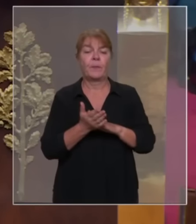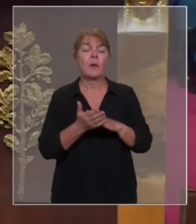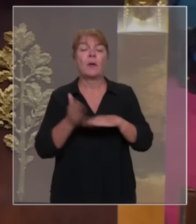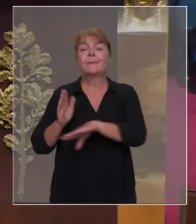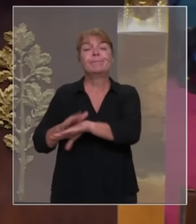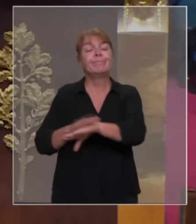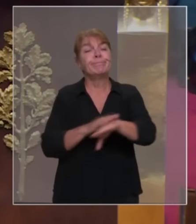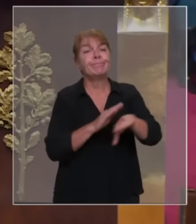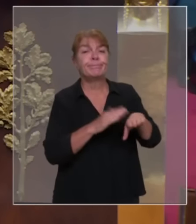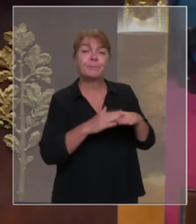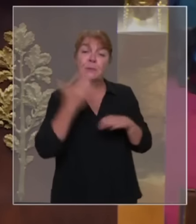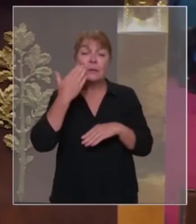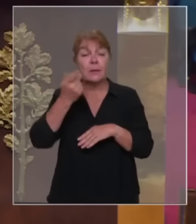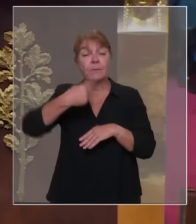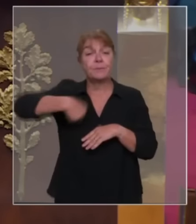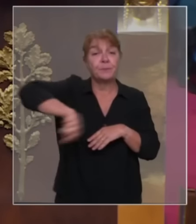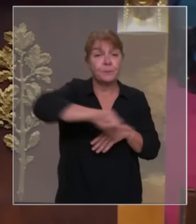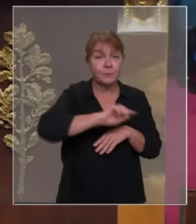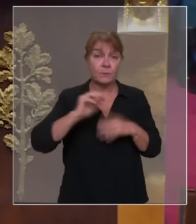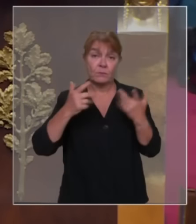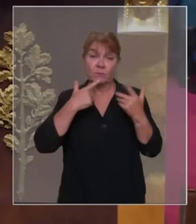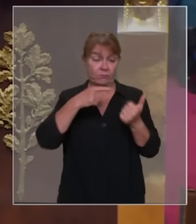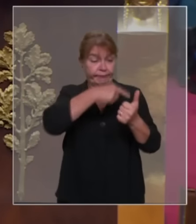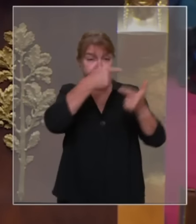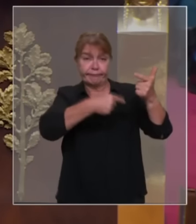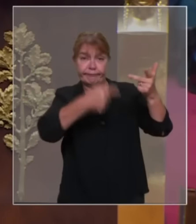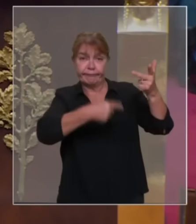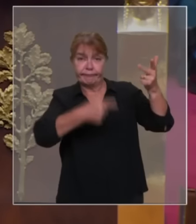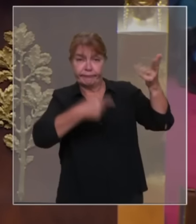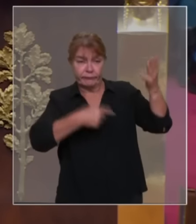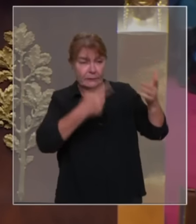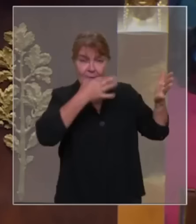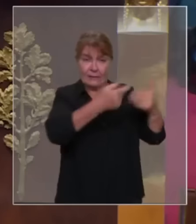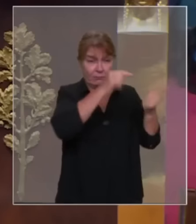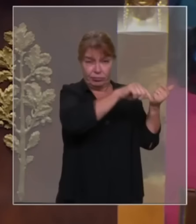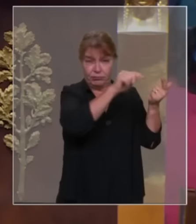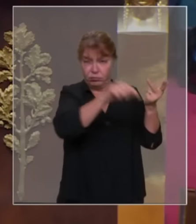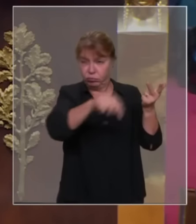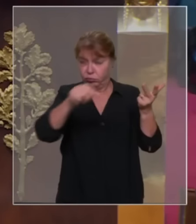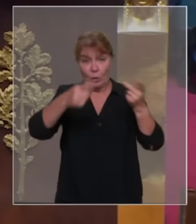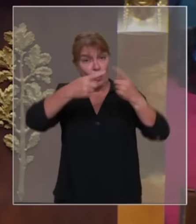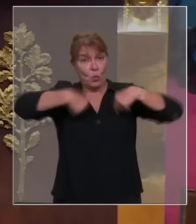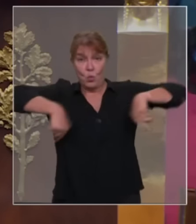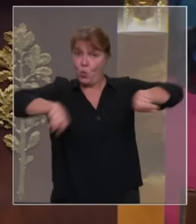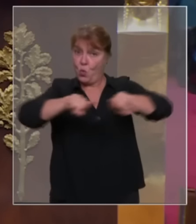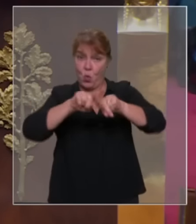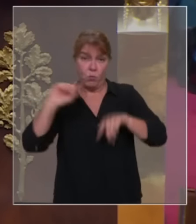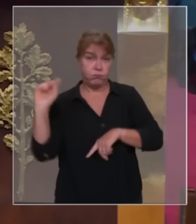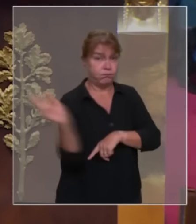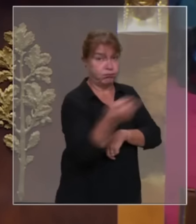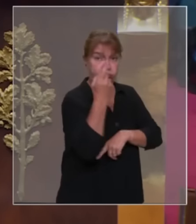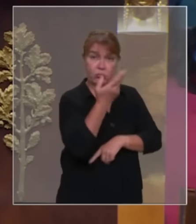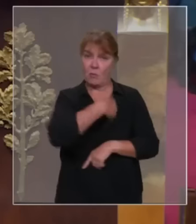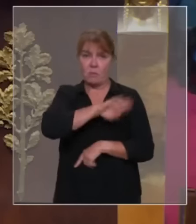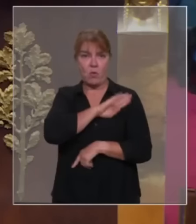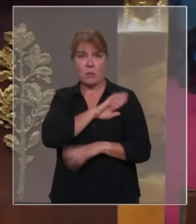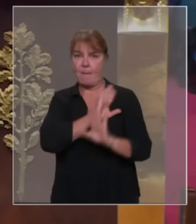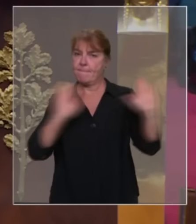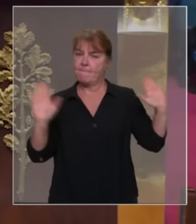comme chacun de celles et de ceux que je viens de citer, combien d'autres, nous sommes collectivement sur une ligne de